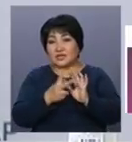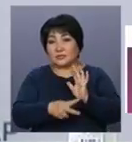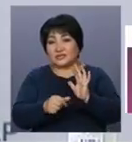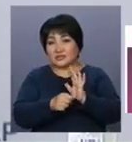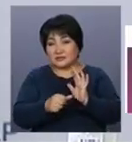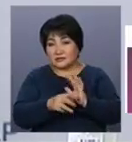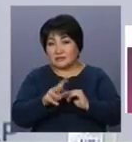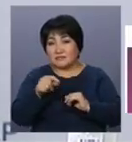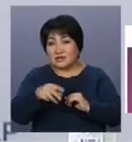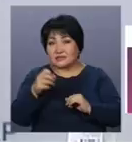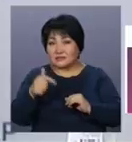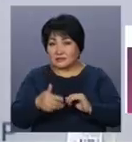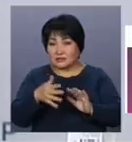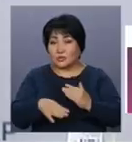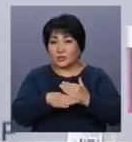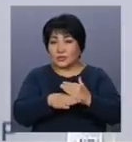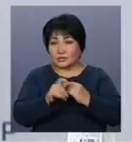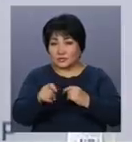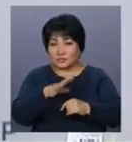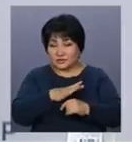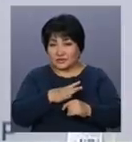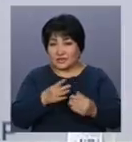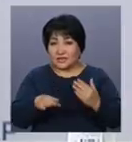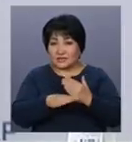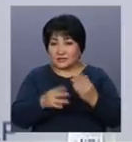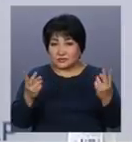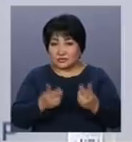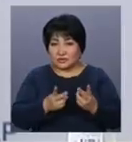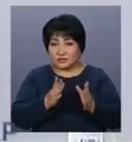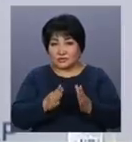көмек көрсетілген болатын. Жәрдемге қаржылай мұқтаж жандардың қатарында